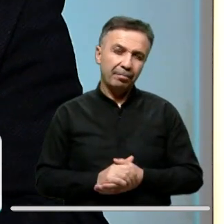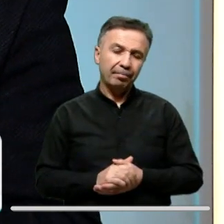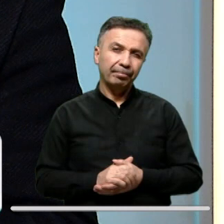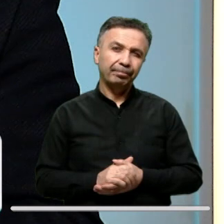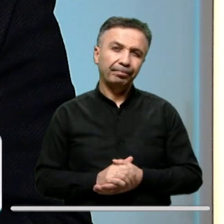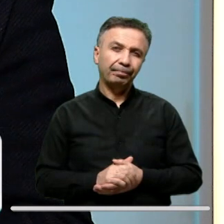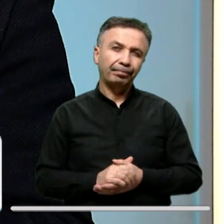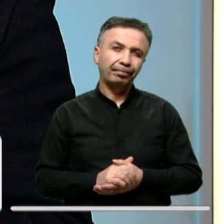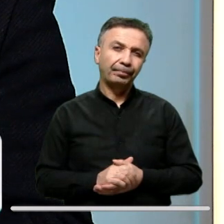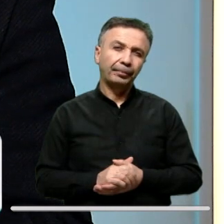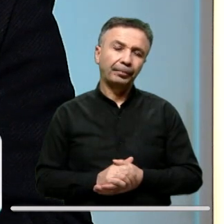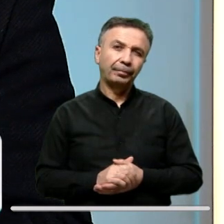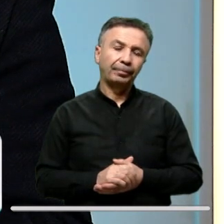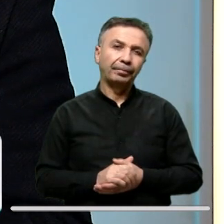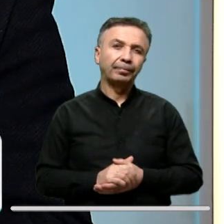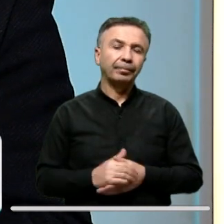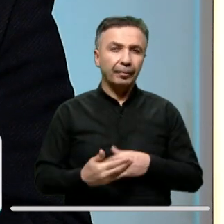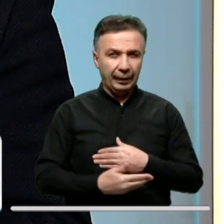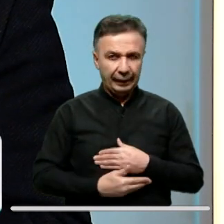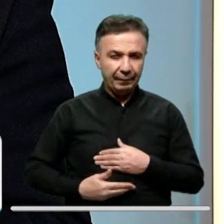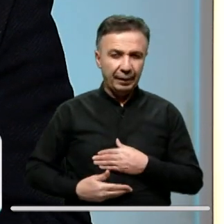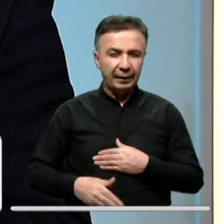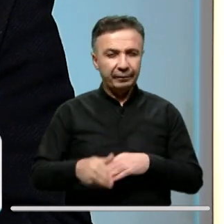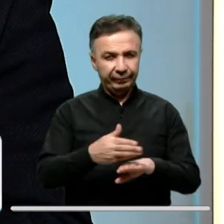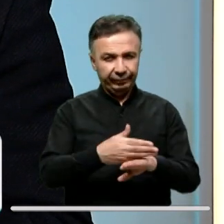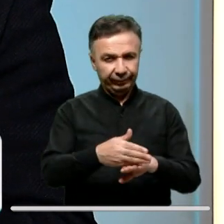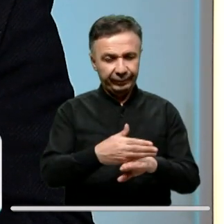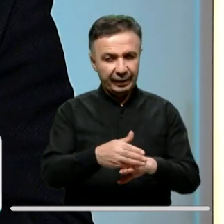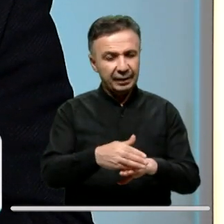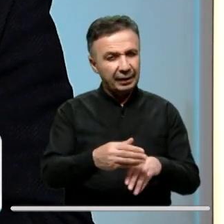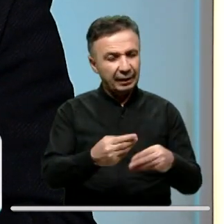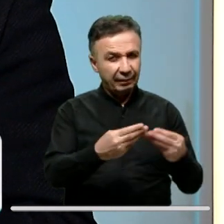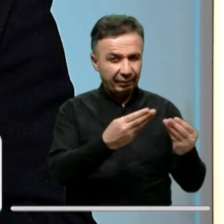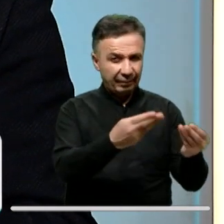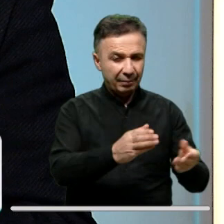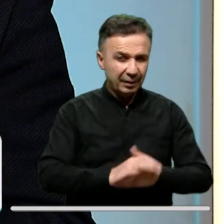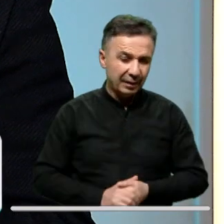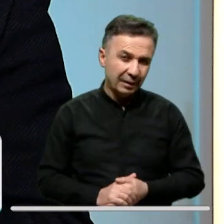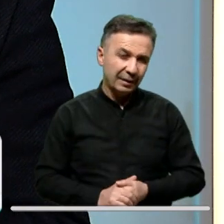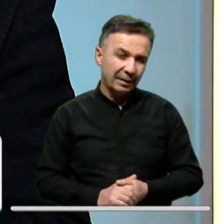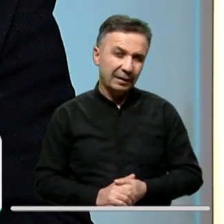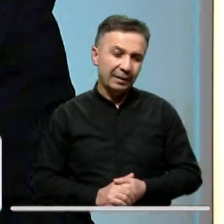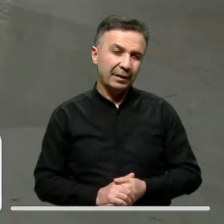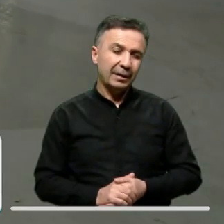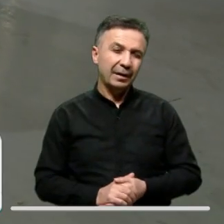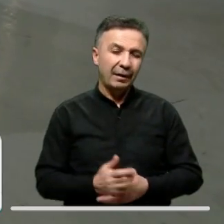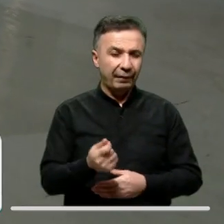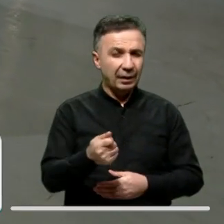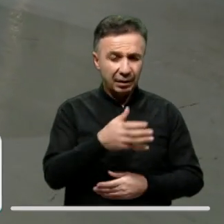işletmeye efendim ekmeği veresiye efendim vermişsiniz ve fiyat da bellidir.